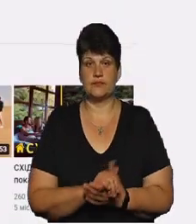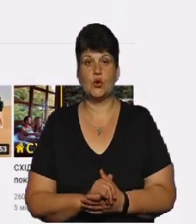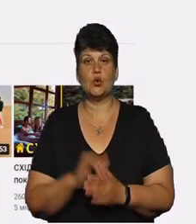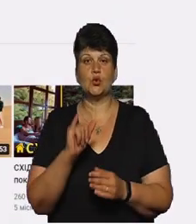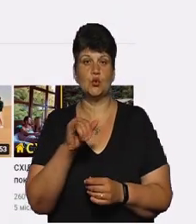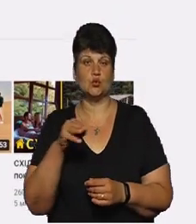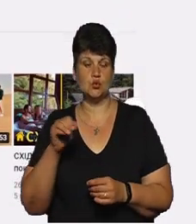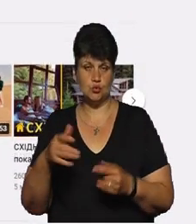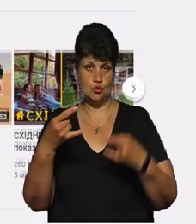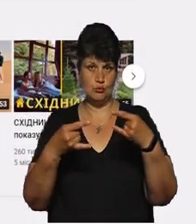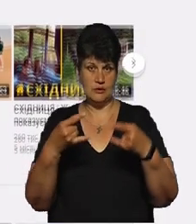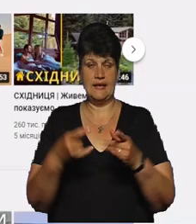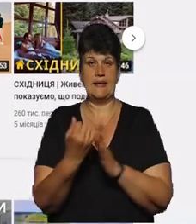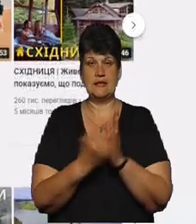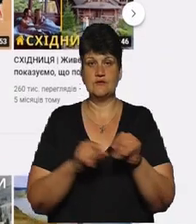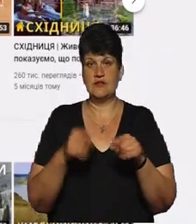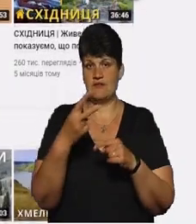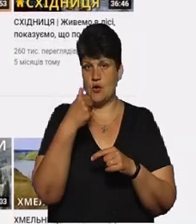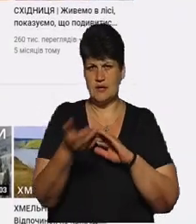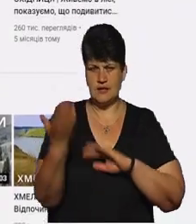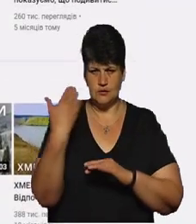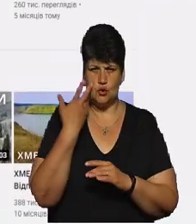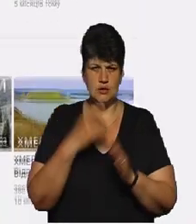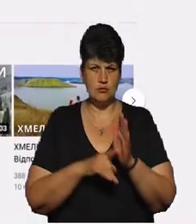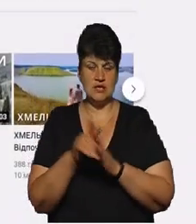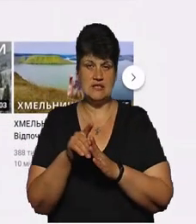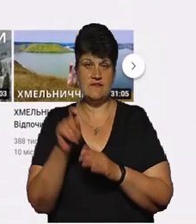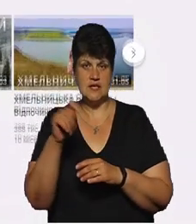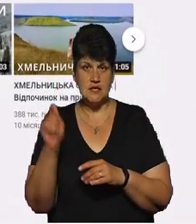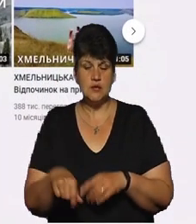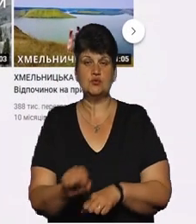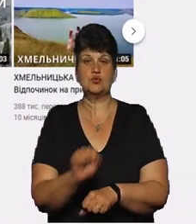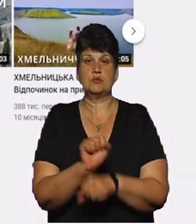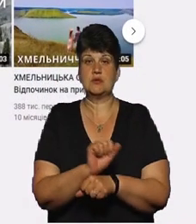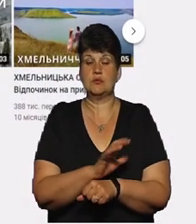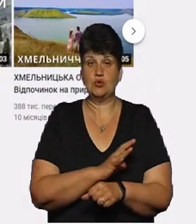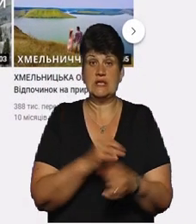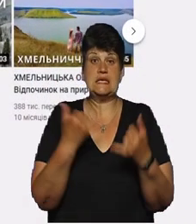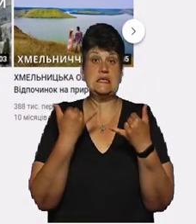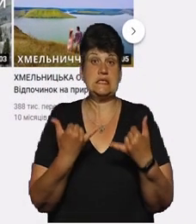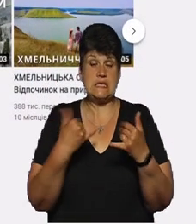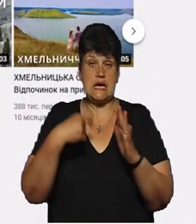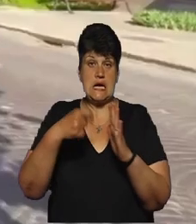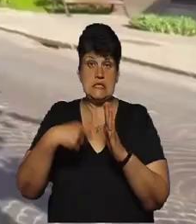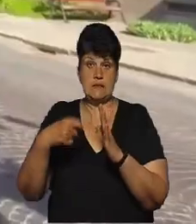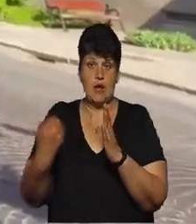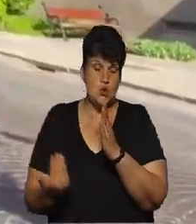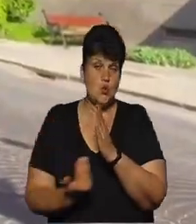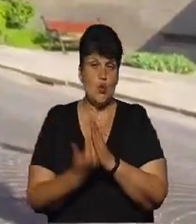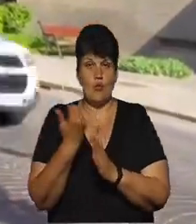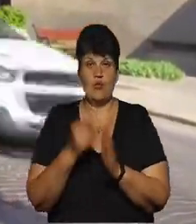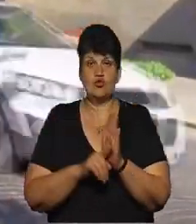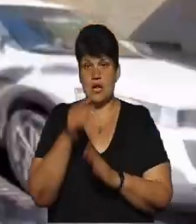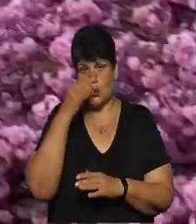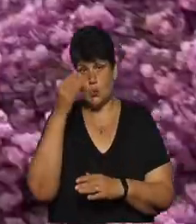Монько створили 2 роки тому. Коли почалась повномасштабна війна, роботу над ним призупинили. Зараз, каже чоловік, знімають нові серії. Почали з Ужгорода,